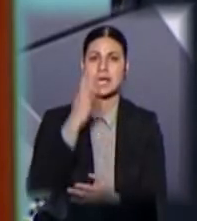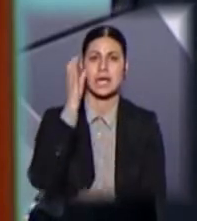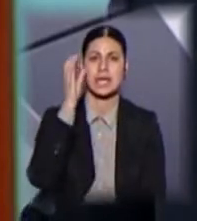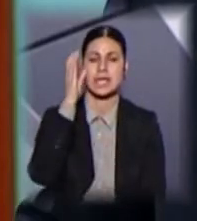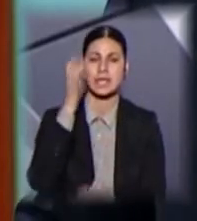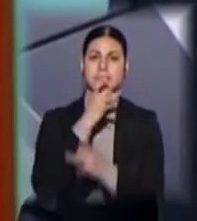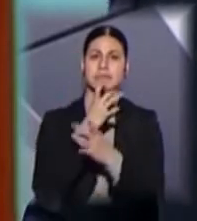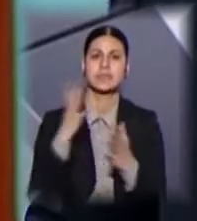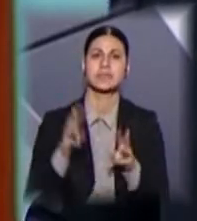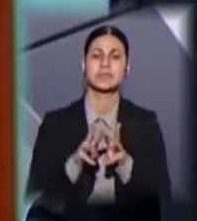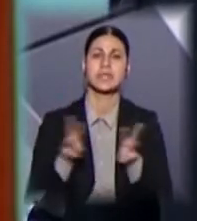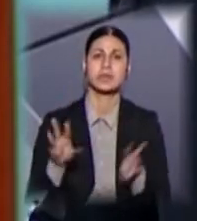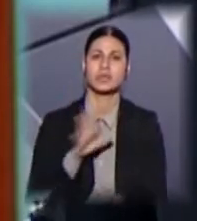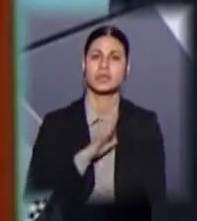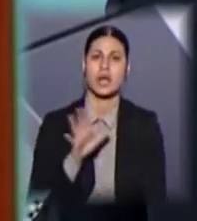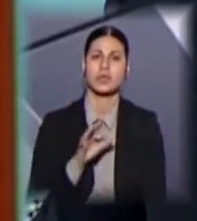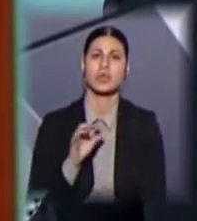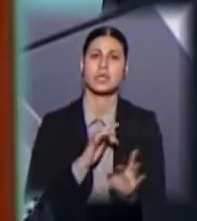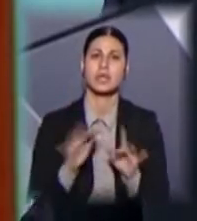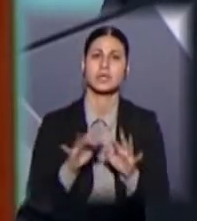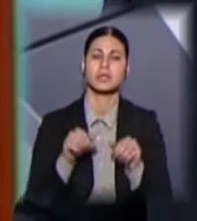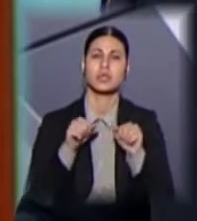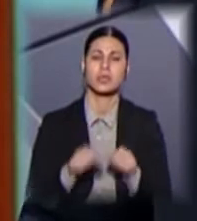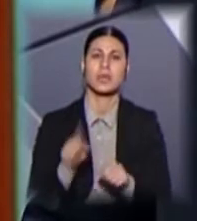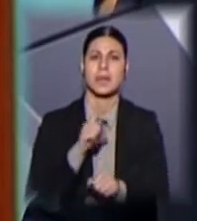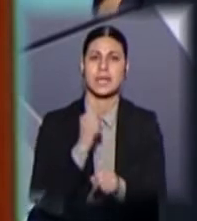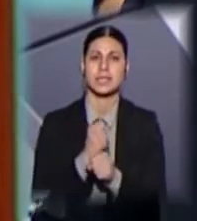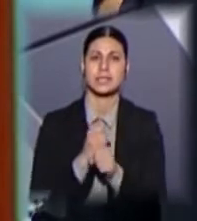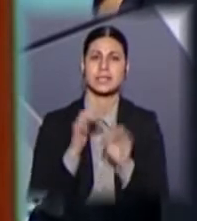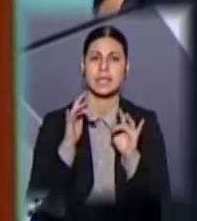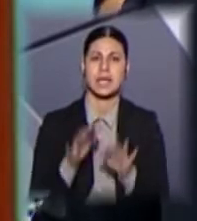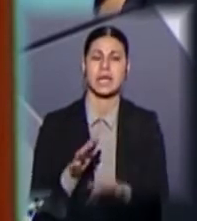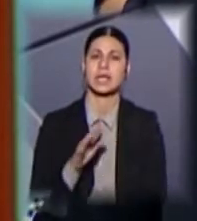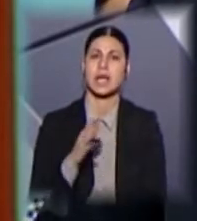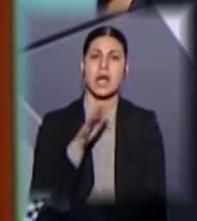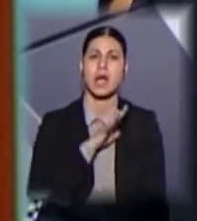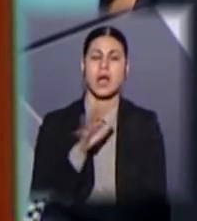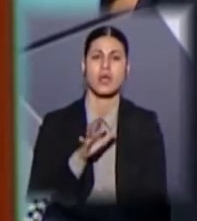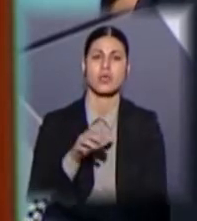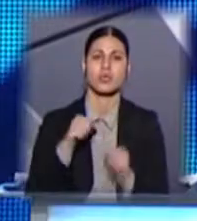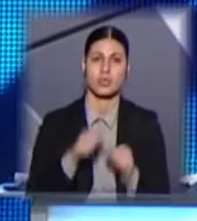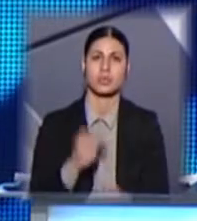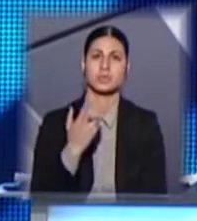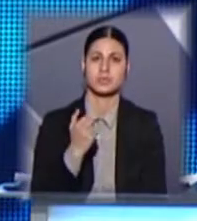არ ქონდა იმის განხორციელების უფლება, რაც განახორციელა, ანუ არ ქონდა უფლება. ანუ ინტელექტუალური საკუთრების გამოყენების უფლება. არ ქონდა